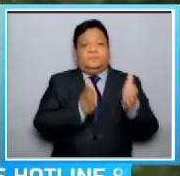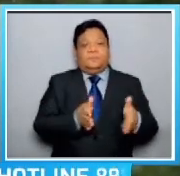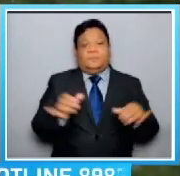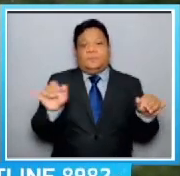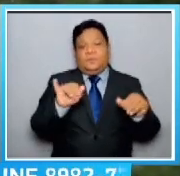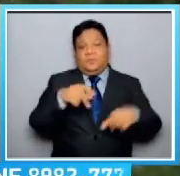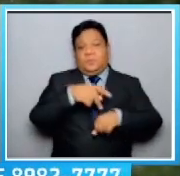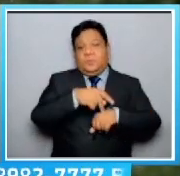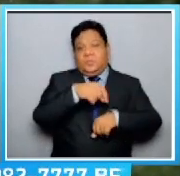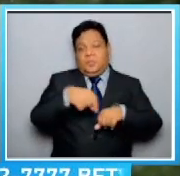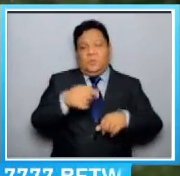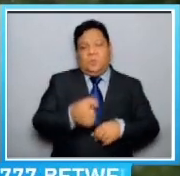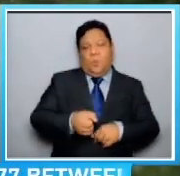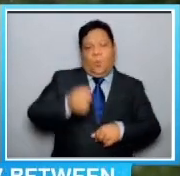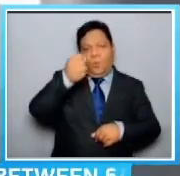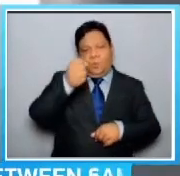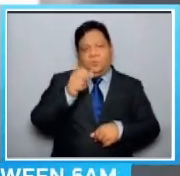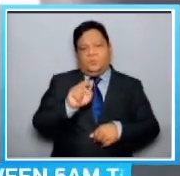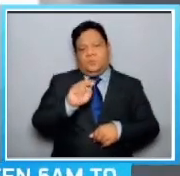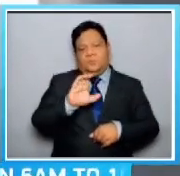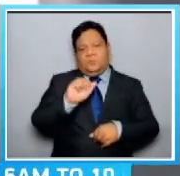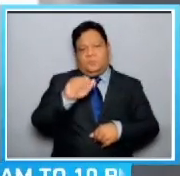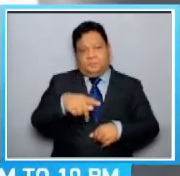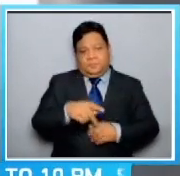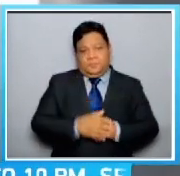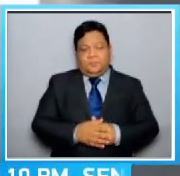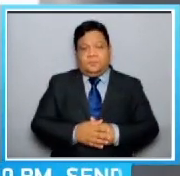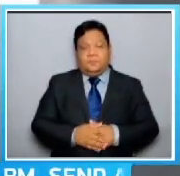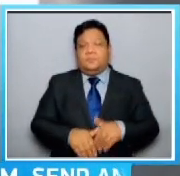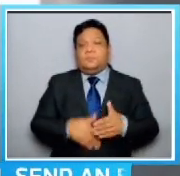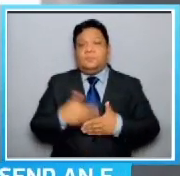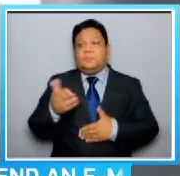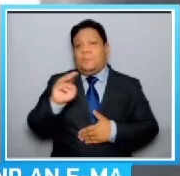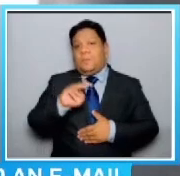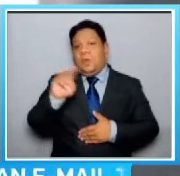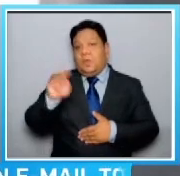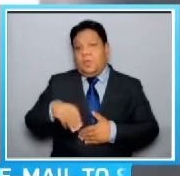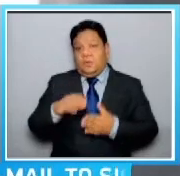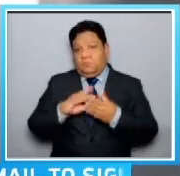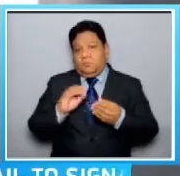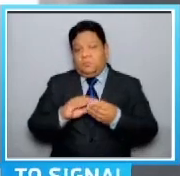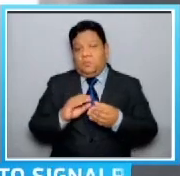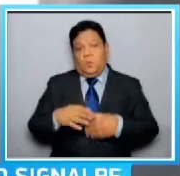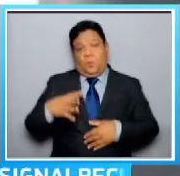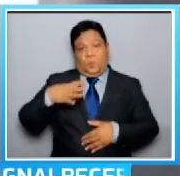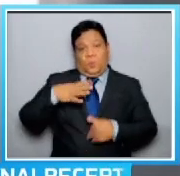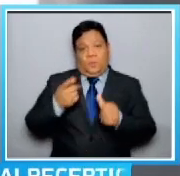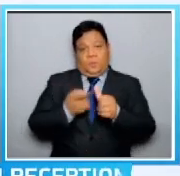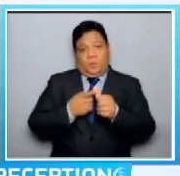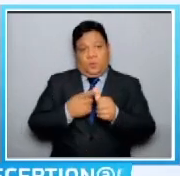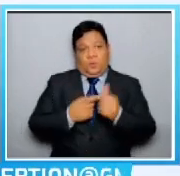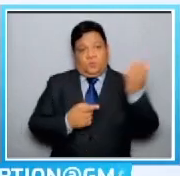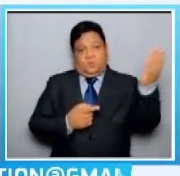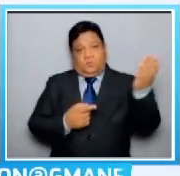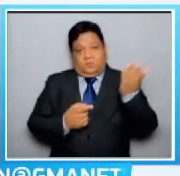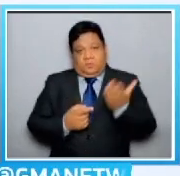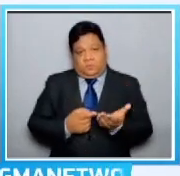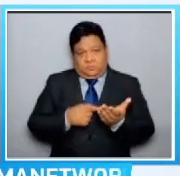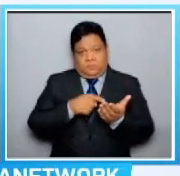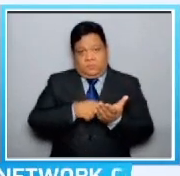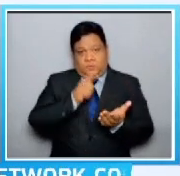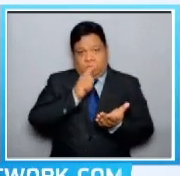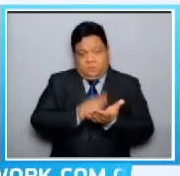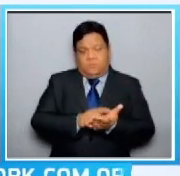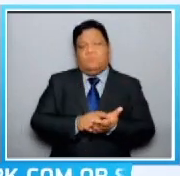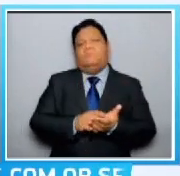ng Parañaque. Ang Manila LGU nagsabing ipapatigil daw nila ang pagpapatupad ng NCAP oras na